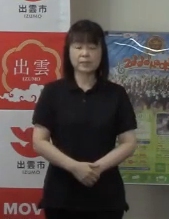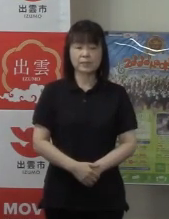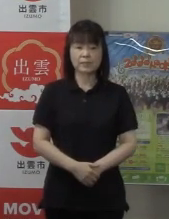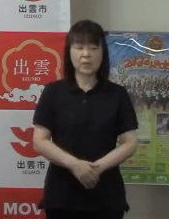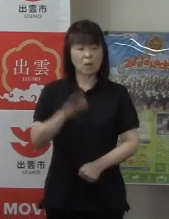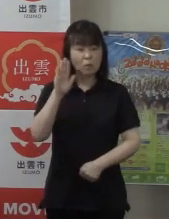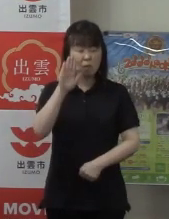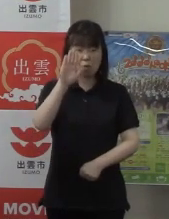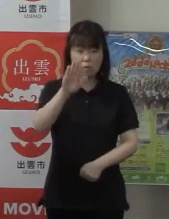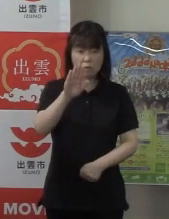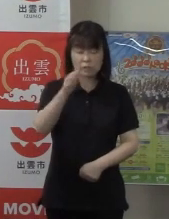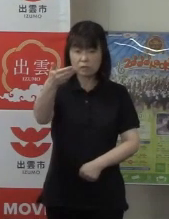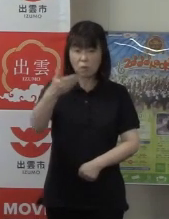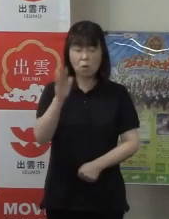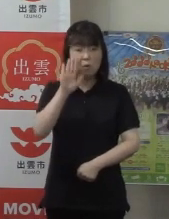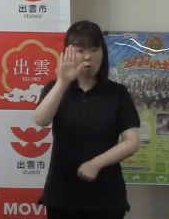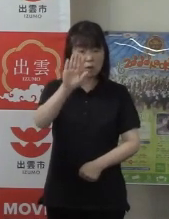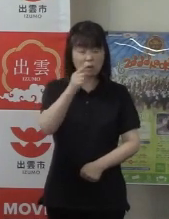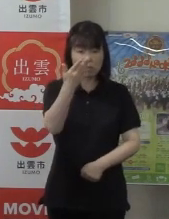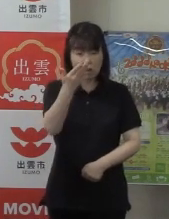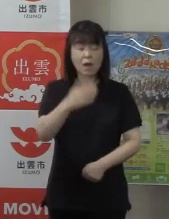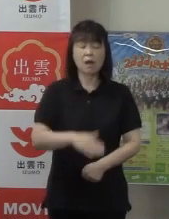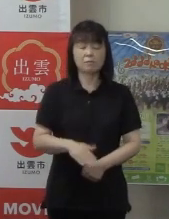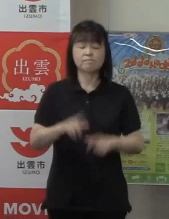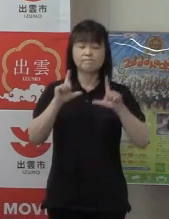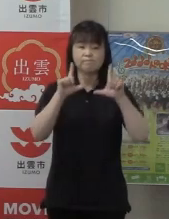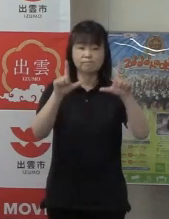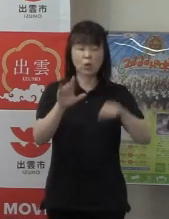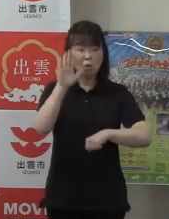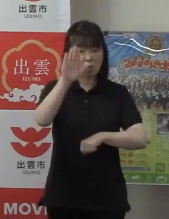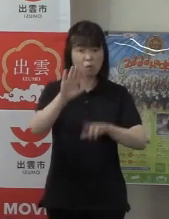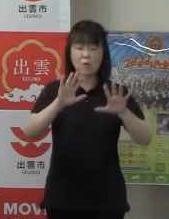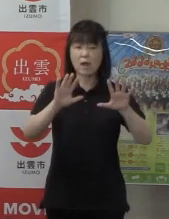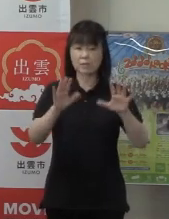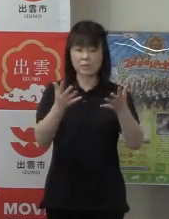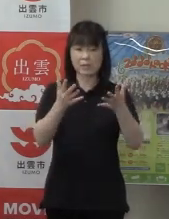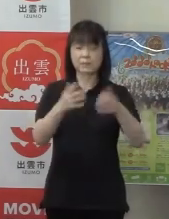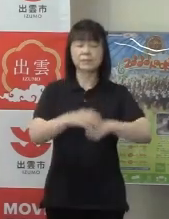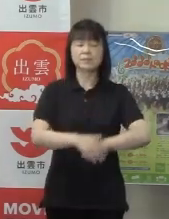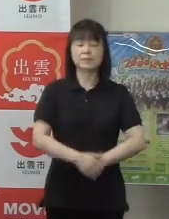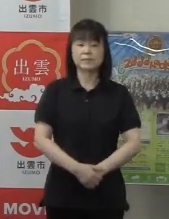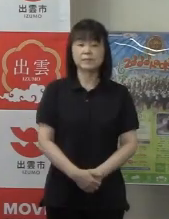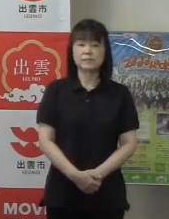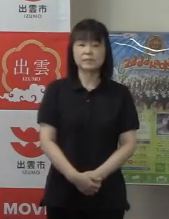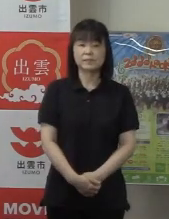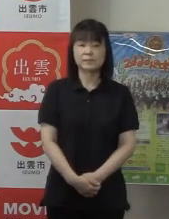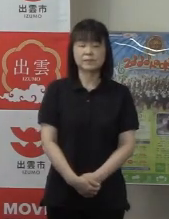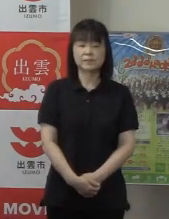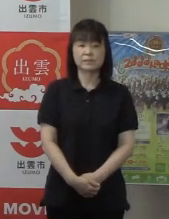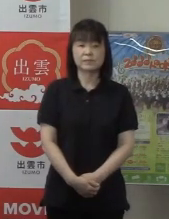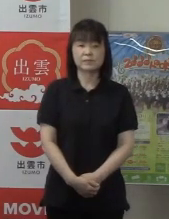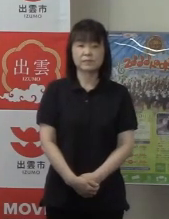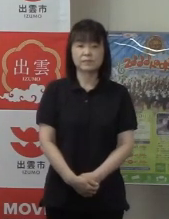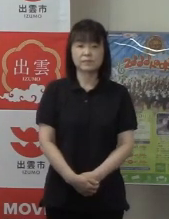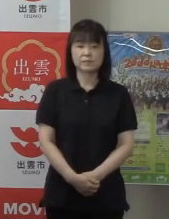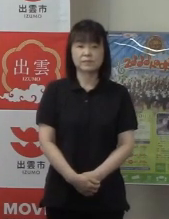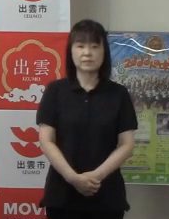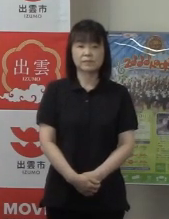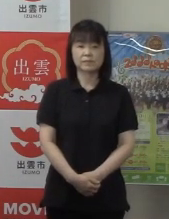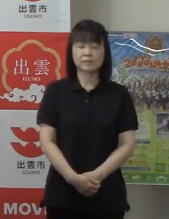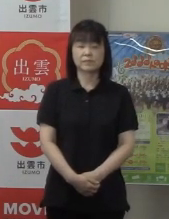も特に関わりを持つ ことはありません。 はい、はい、承知いたしました。ありがとうございます。 他にございませんでしょう